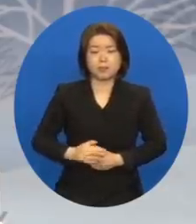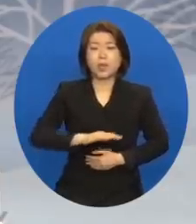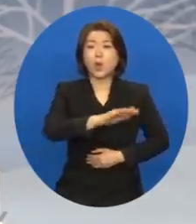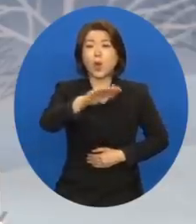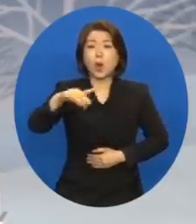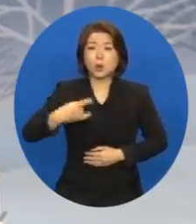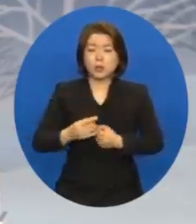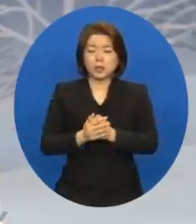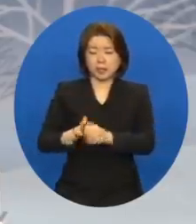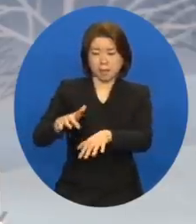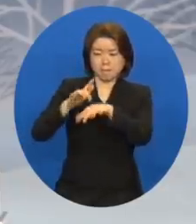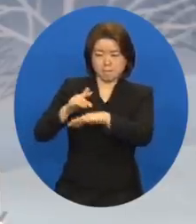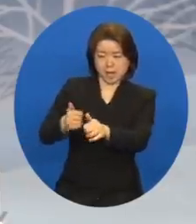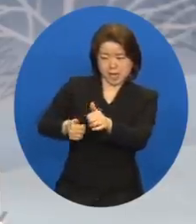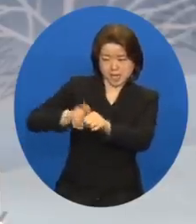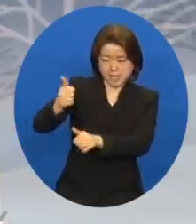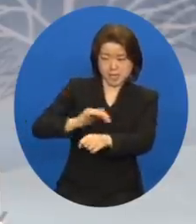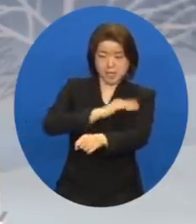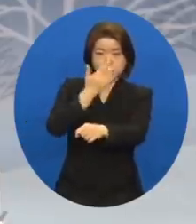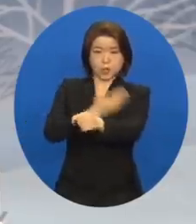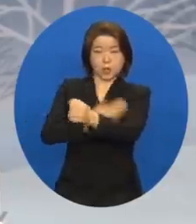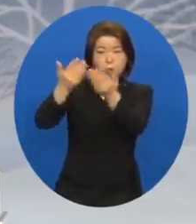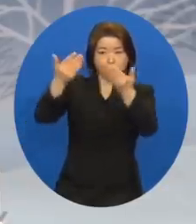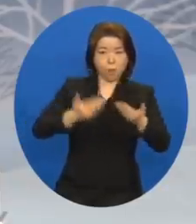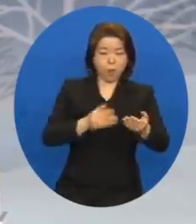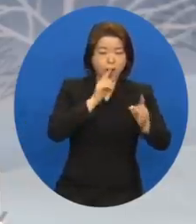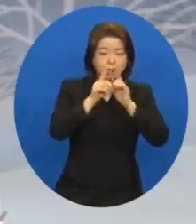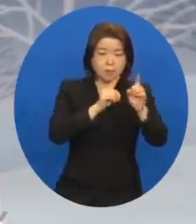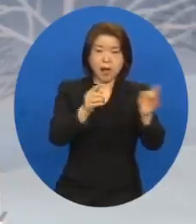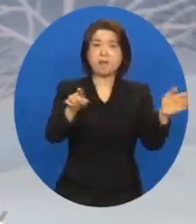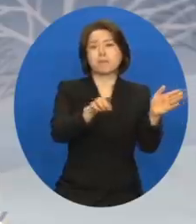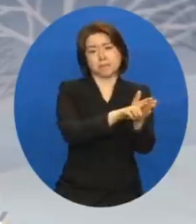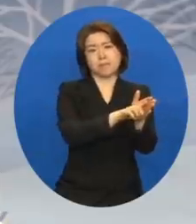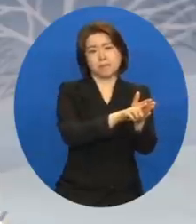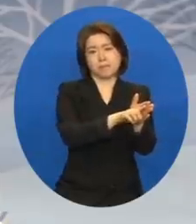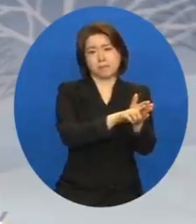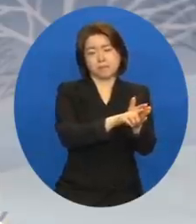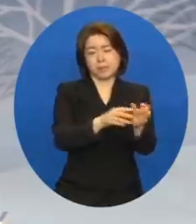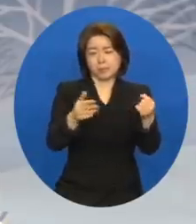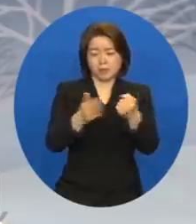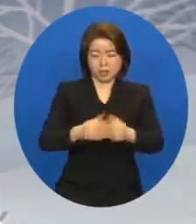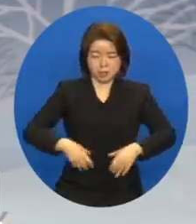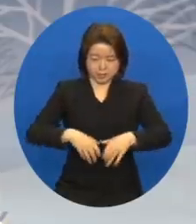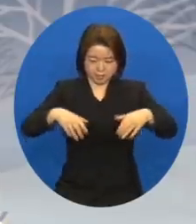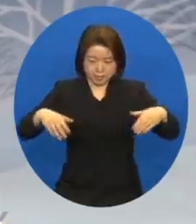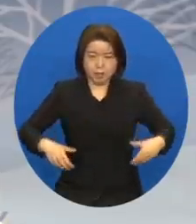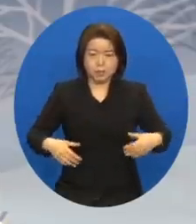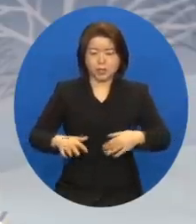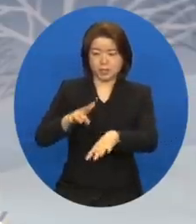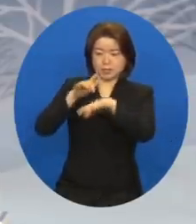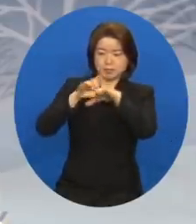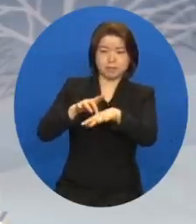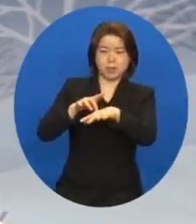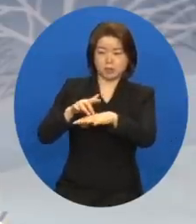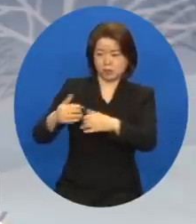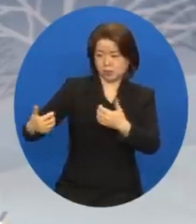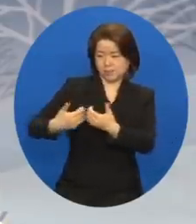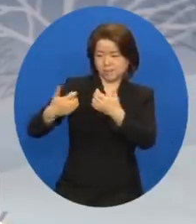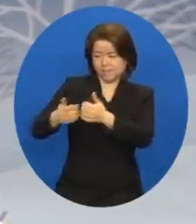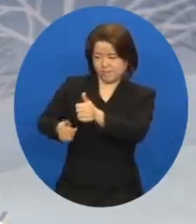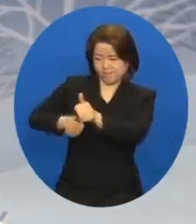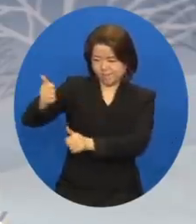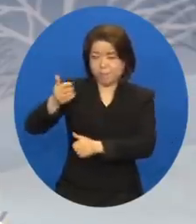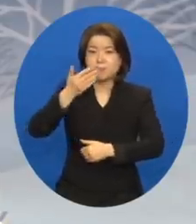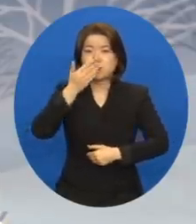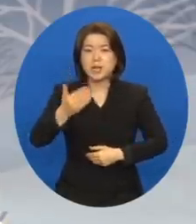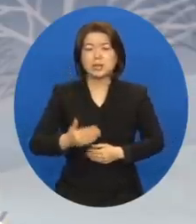우리에게는 마귀를 이길 권세가 주어졌다는 말씀을 믿으니까 우리는 담대하게 마귀와 싸울 수 있는